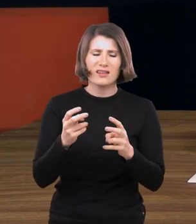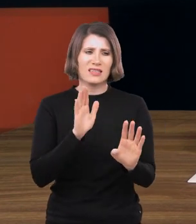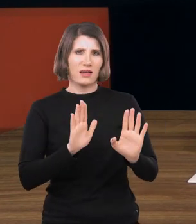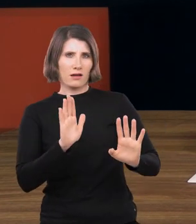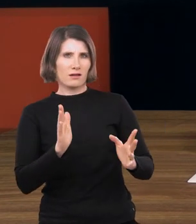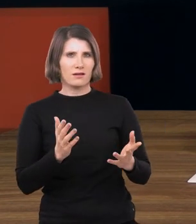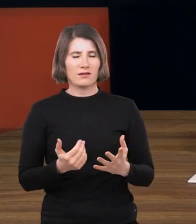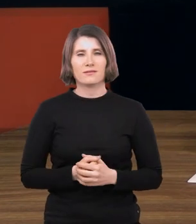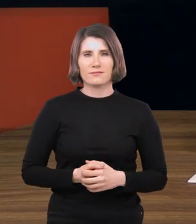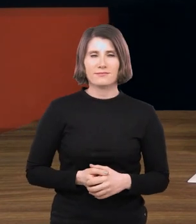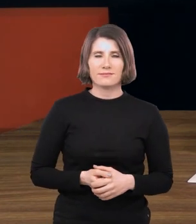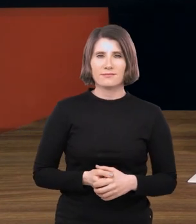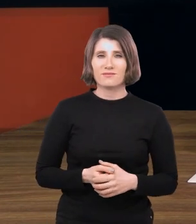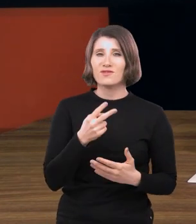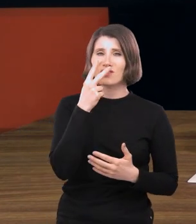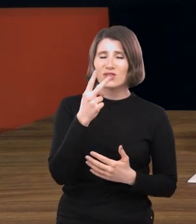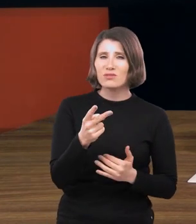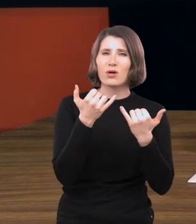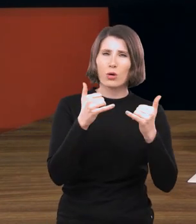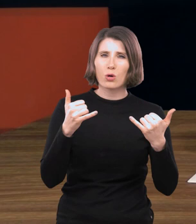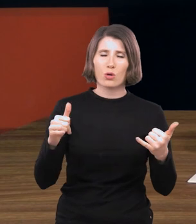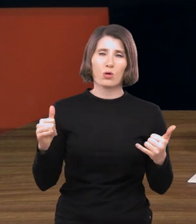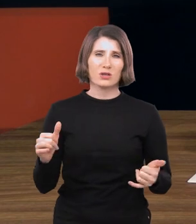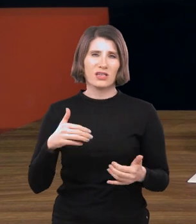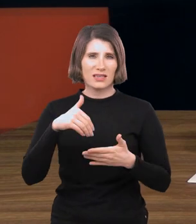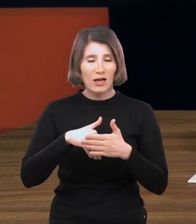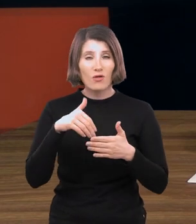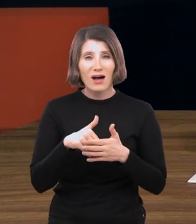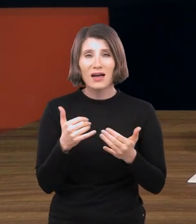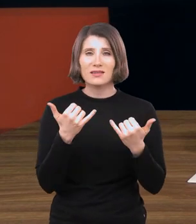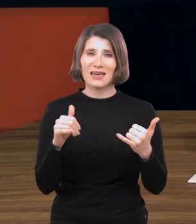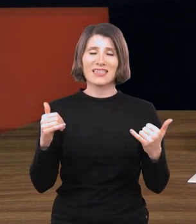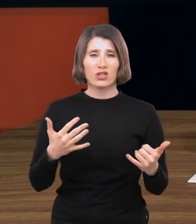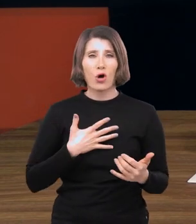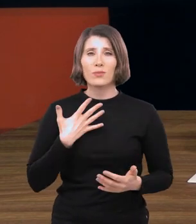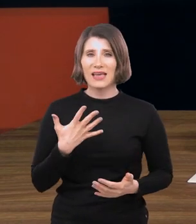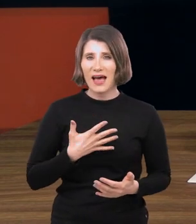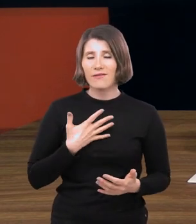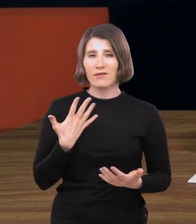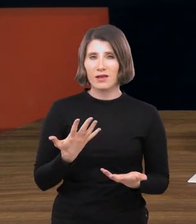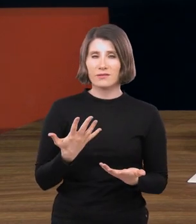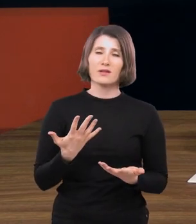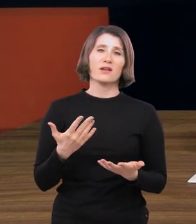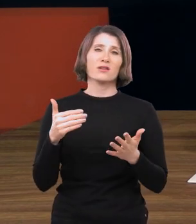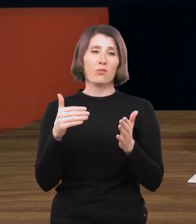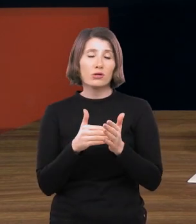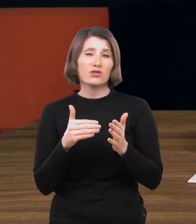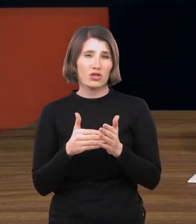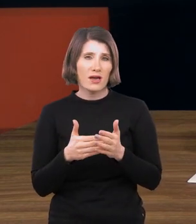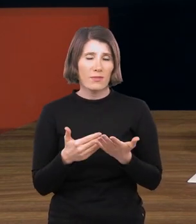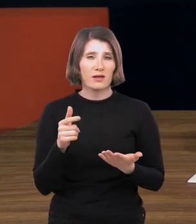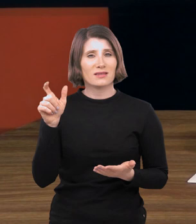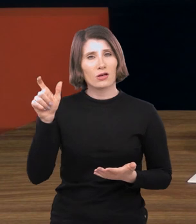kontakt. Proszę zobaczyć, jaka duża jest rozpiętość właśnie w tych objawach i symptomach i